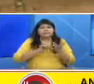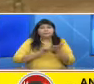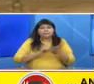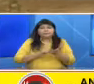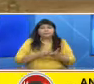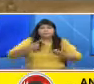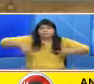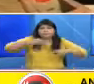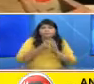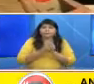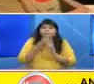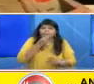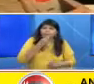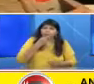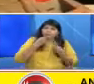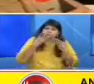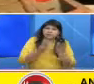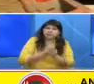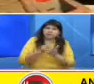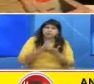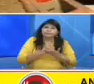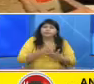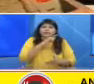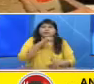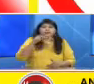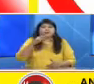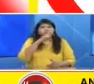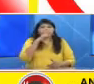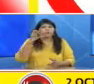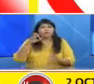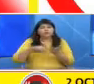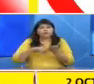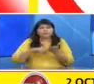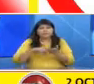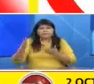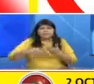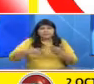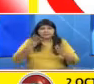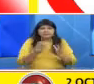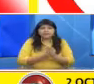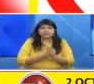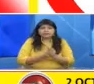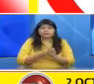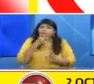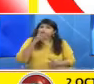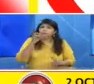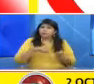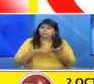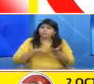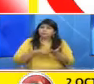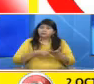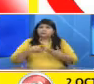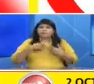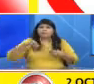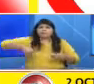विशेषकर 11 सितंबर से 2 अक्टूबर स्वच्छता अभियान में, और 2 अक्टूबर टोटली डेडिकेटेड प्लास्टिक के